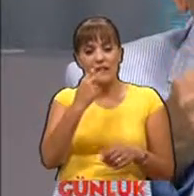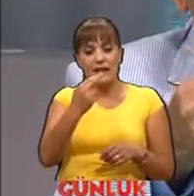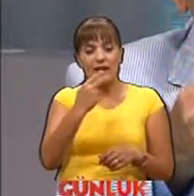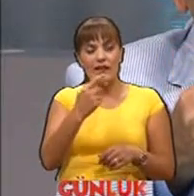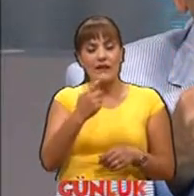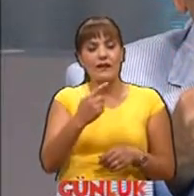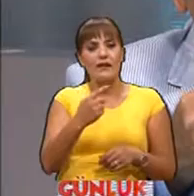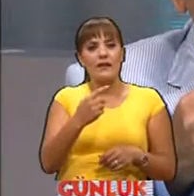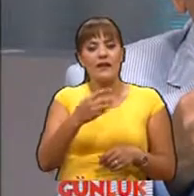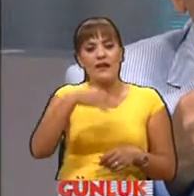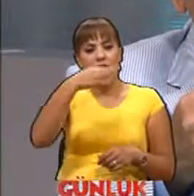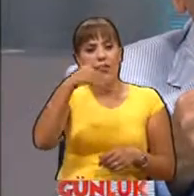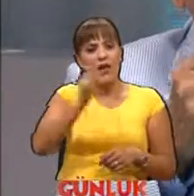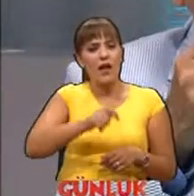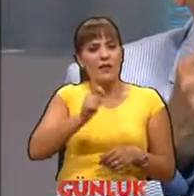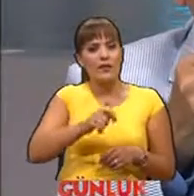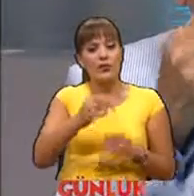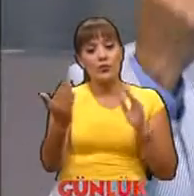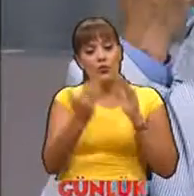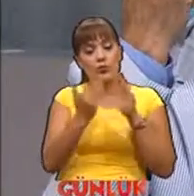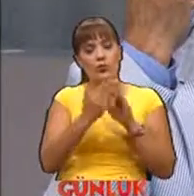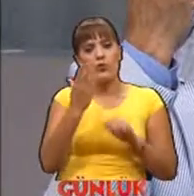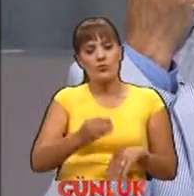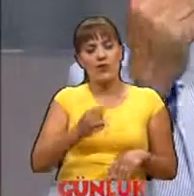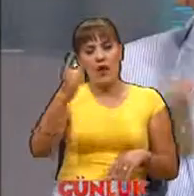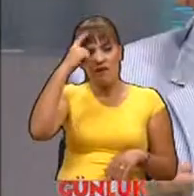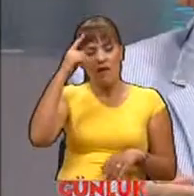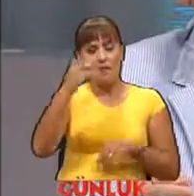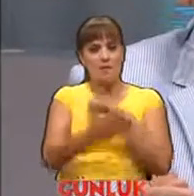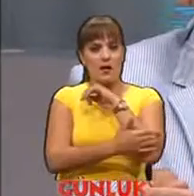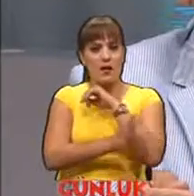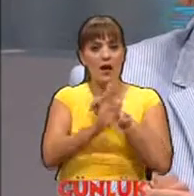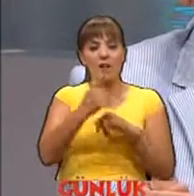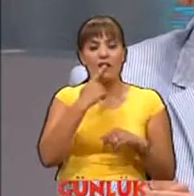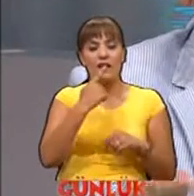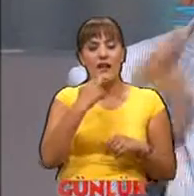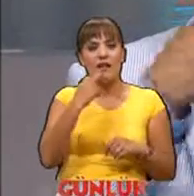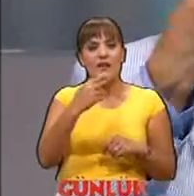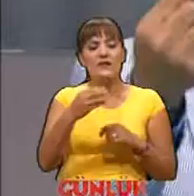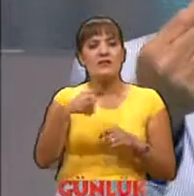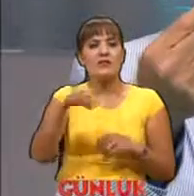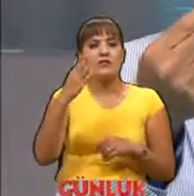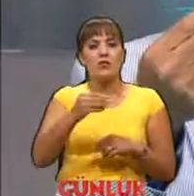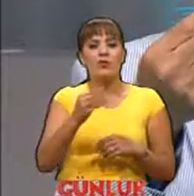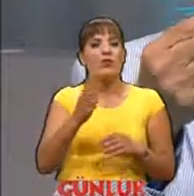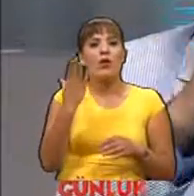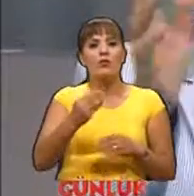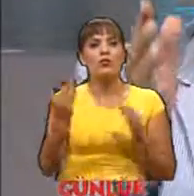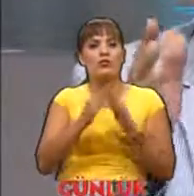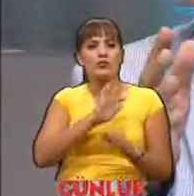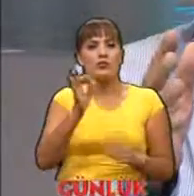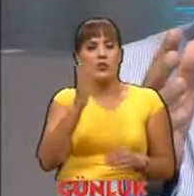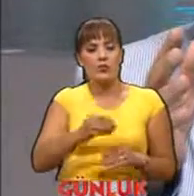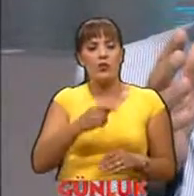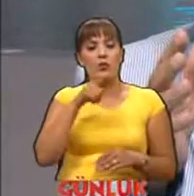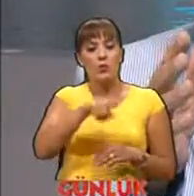dilinden ifade ettikleri uyumlu olacak. Kafanızda bağış ama diliniz satış gösteriyor. Ne oldu? Uyumsuzluk var.